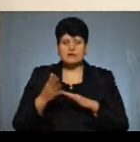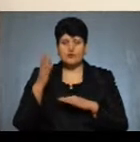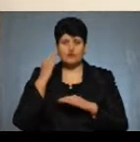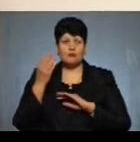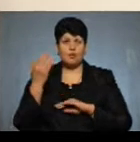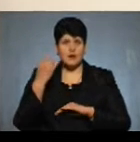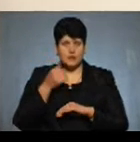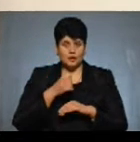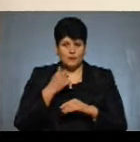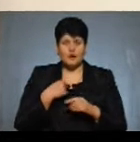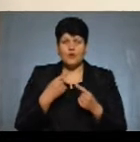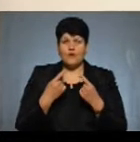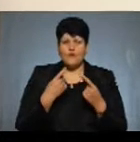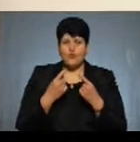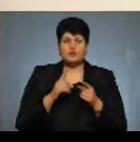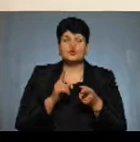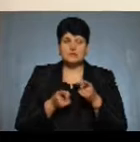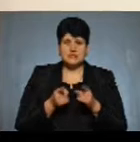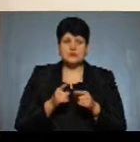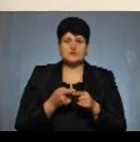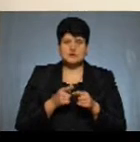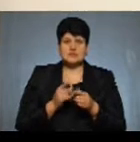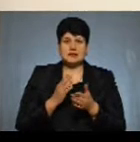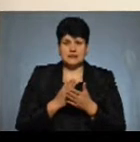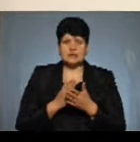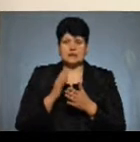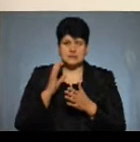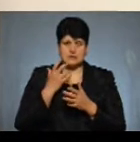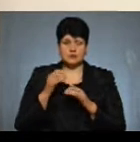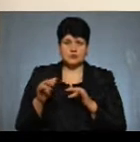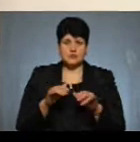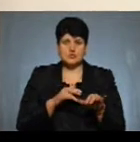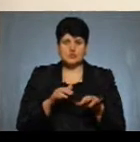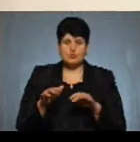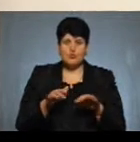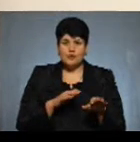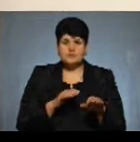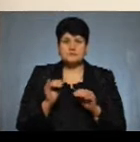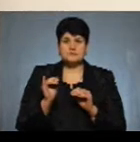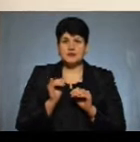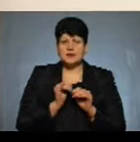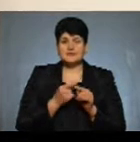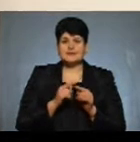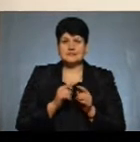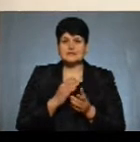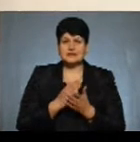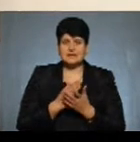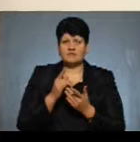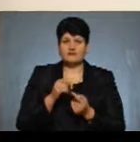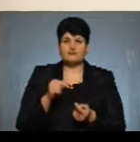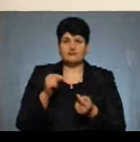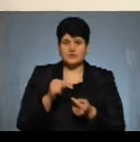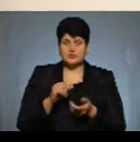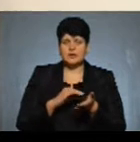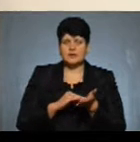попередні роки, ми все ж таки говоримо, що дійсно це є дієвий спосіб. І це є визначено